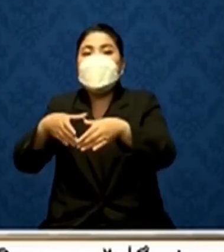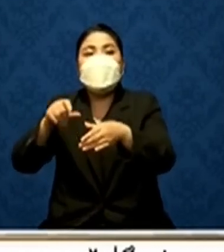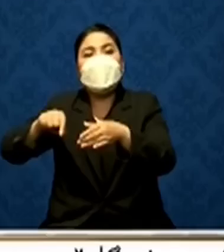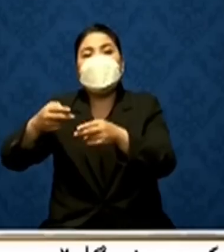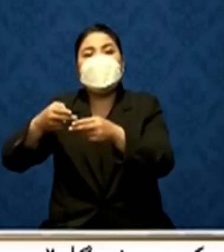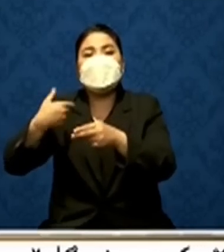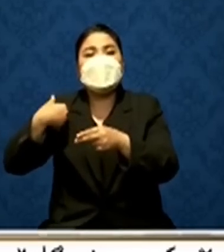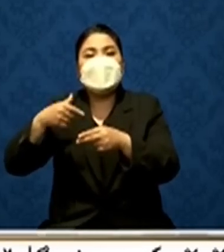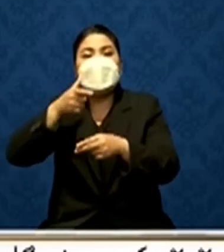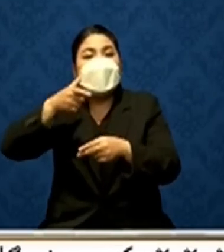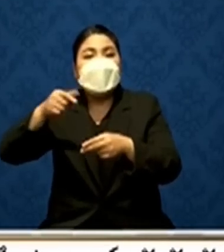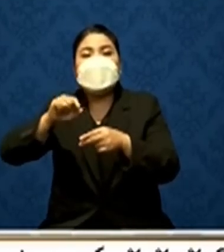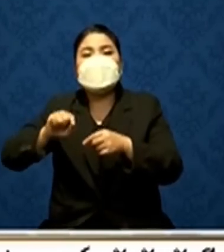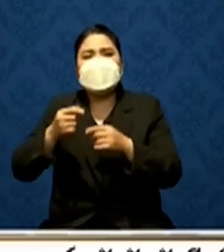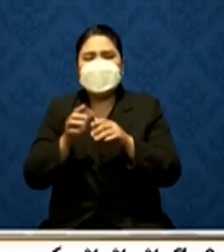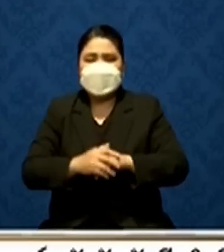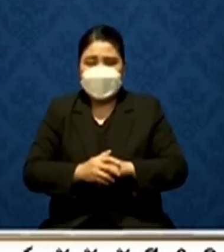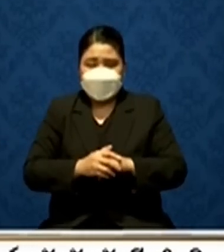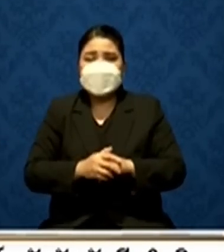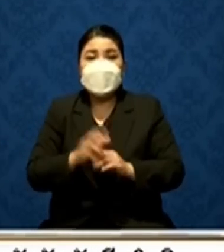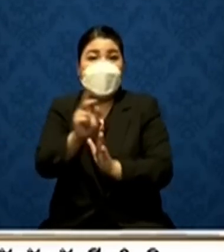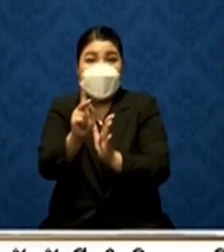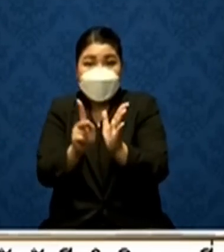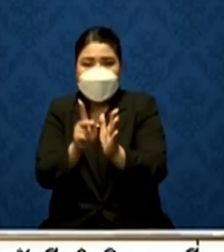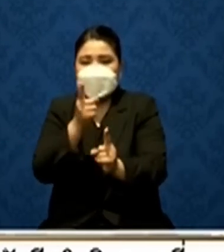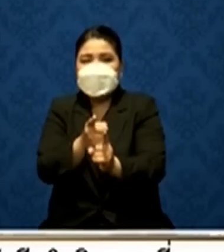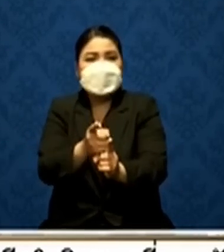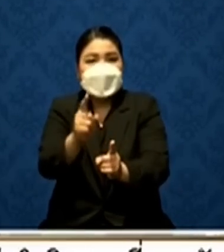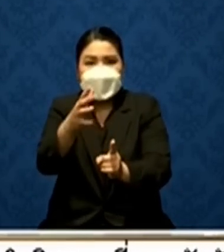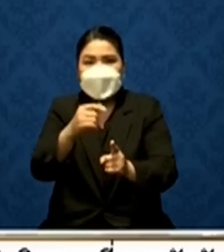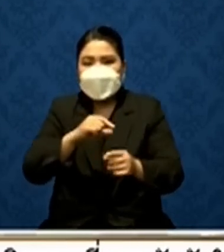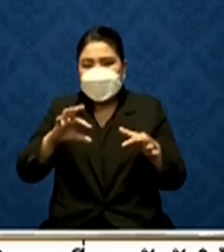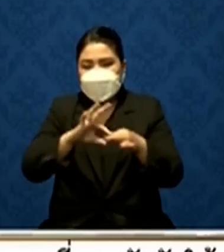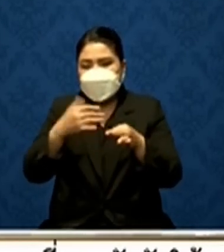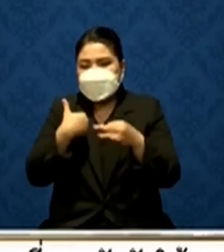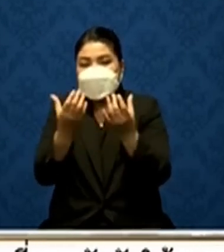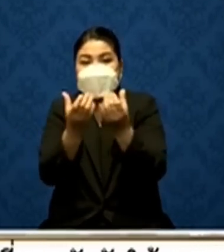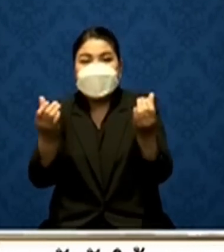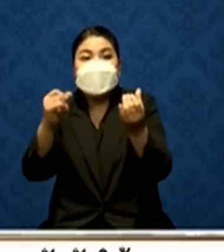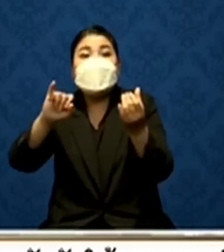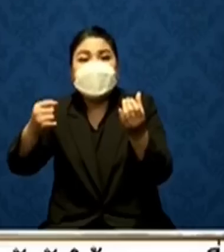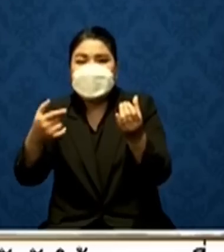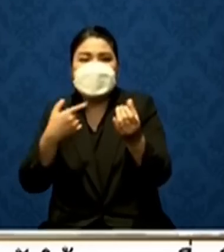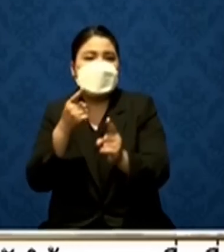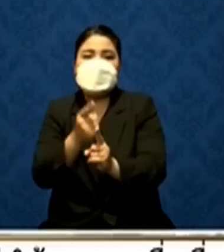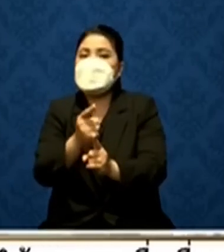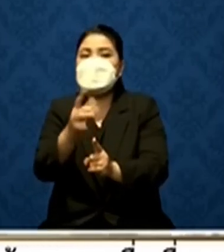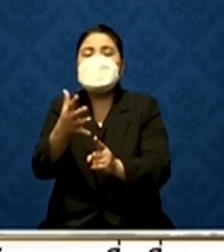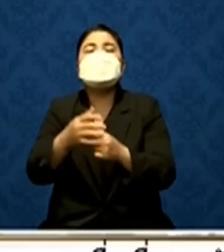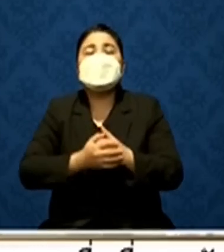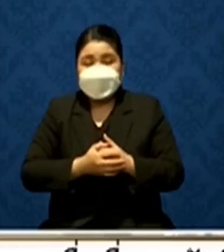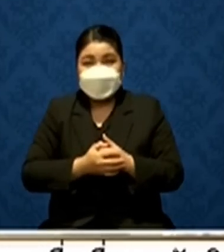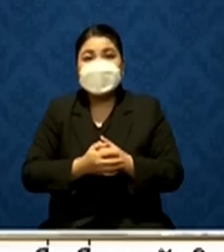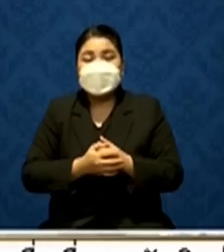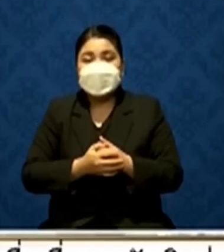กฎหมายฝ่าฝืนหรือไม่ปฏิบัติตามมาตรฐานจริยธรรมอย่างร้ายแรงสมทานที่เกาะ